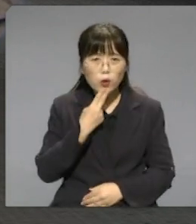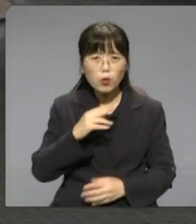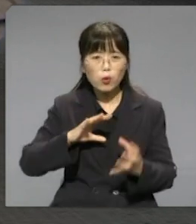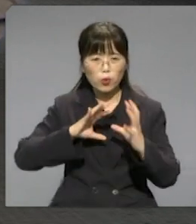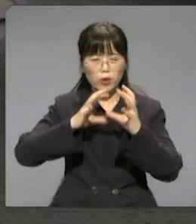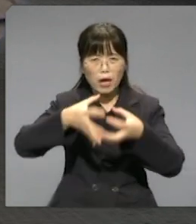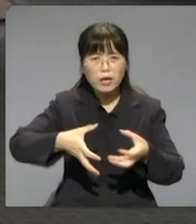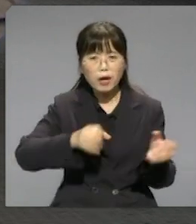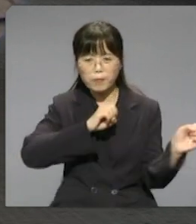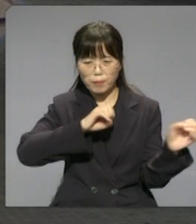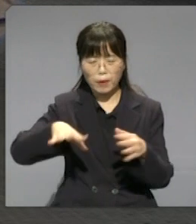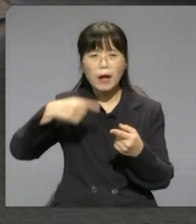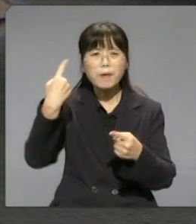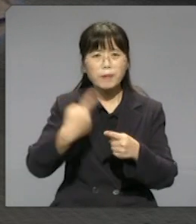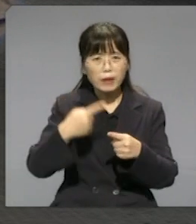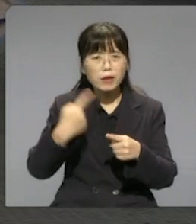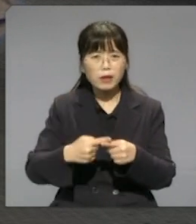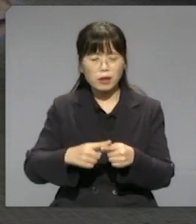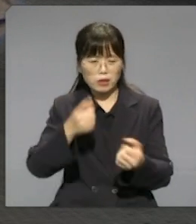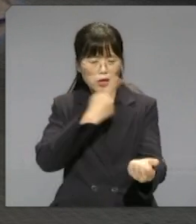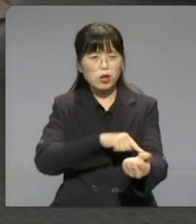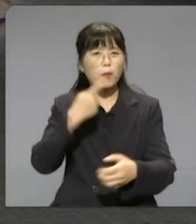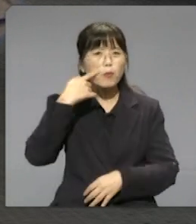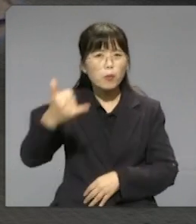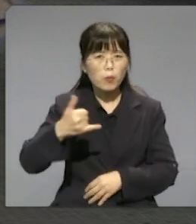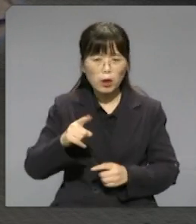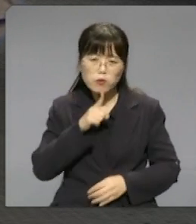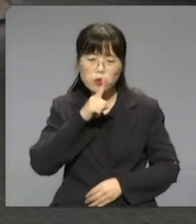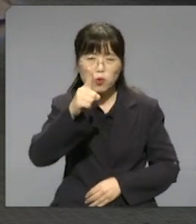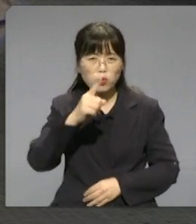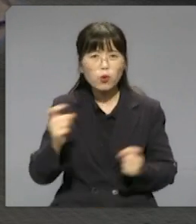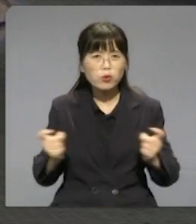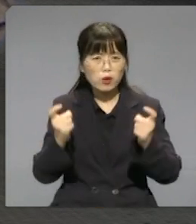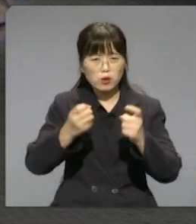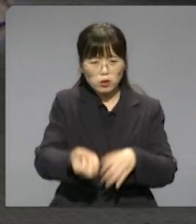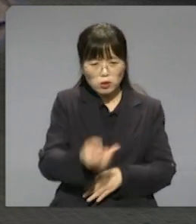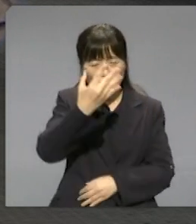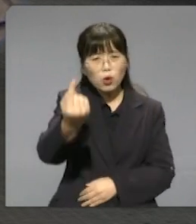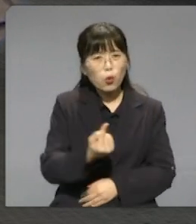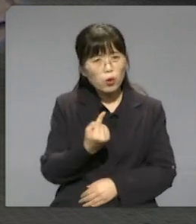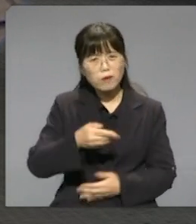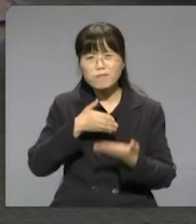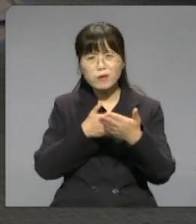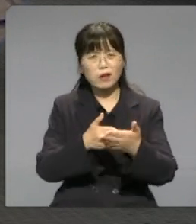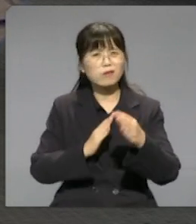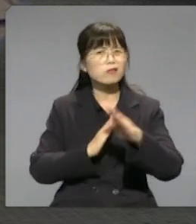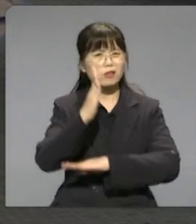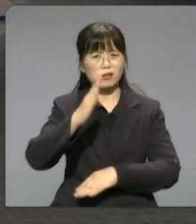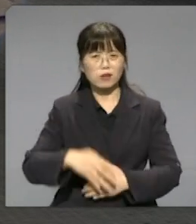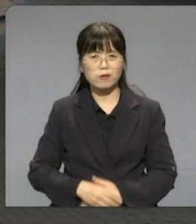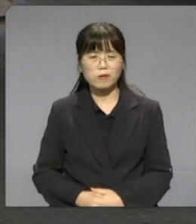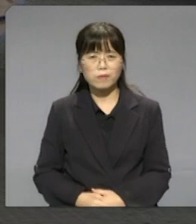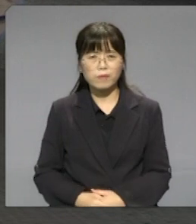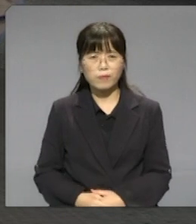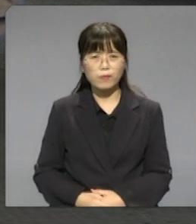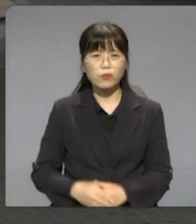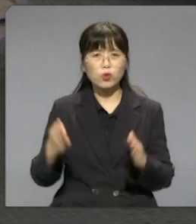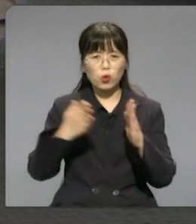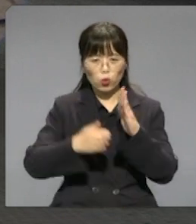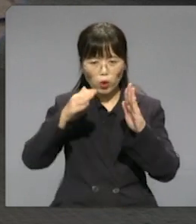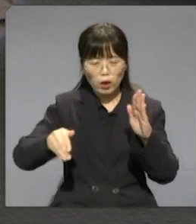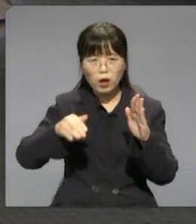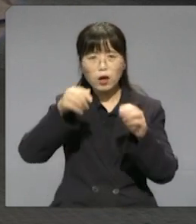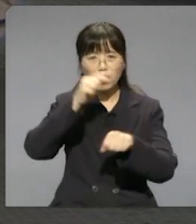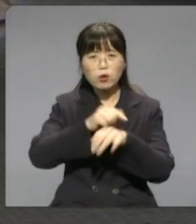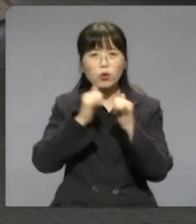세상을 잃은 것과 다름없는 유족에게 자격 없는 부모와의 소송에서 이겨오라는 제안 지나치지 않습니까? 공무원